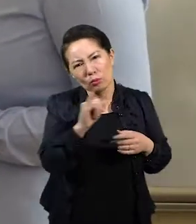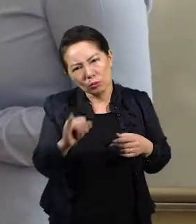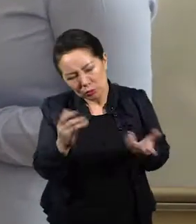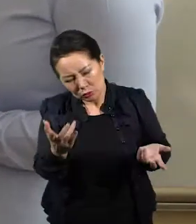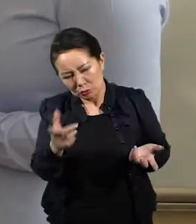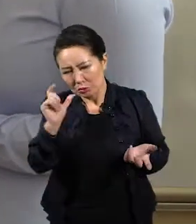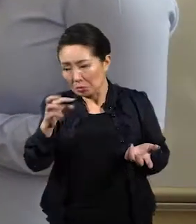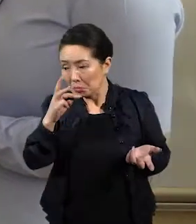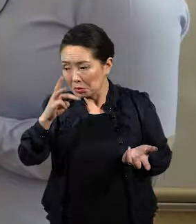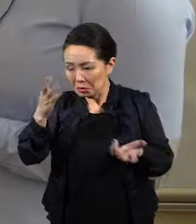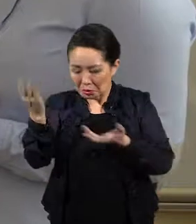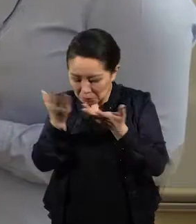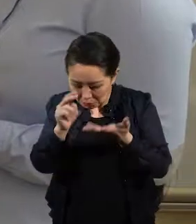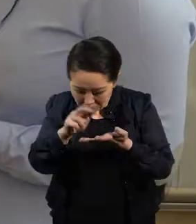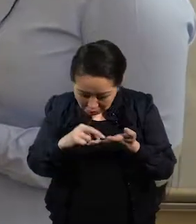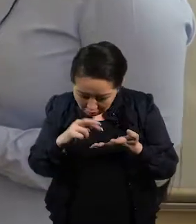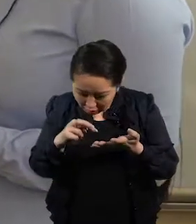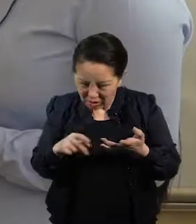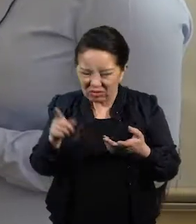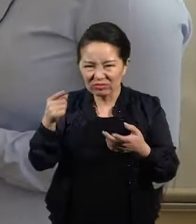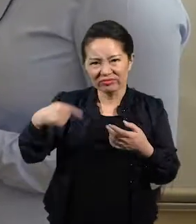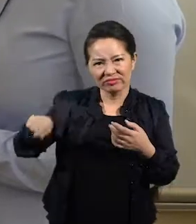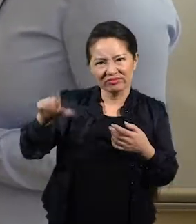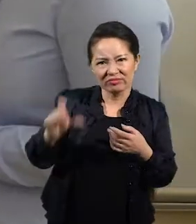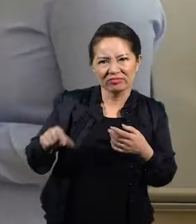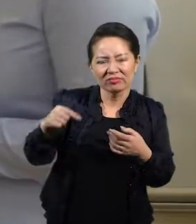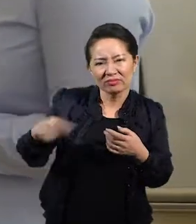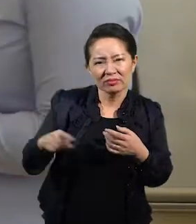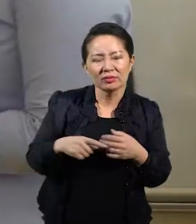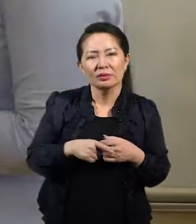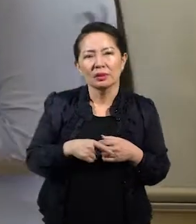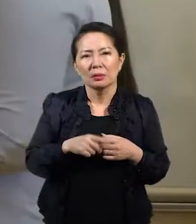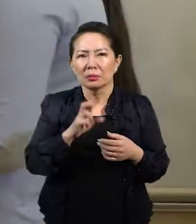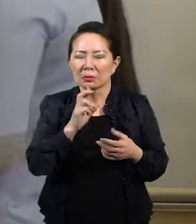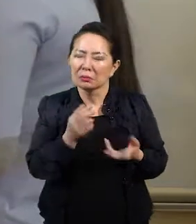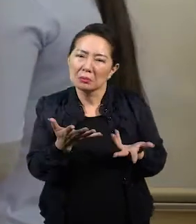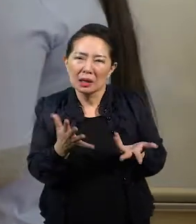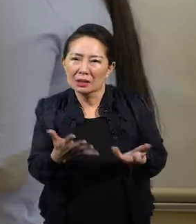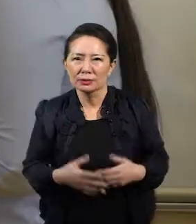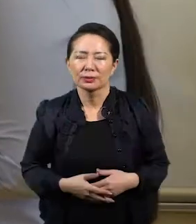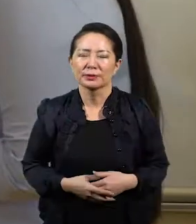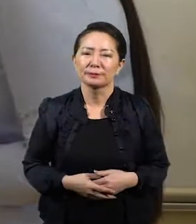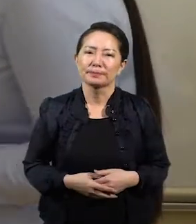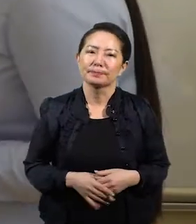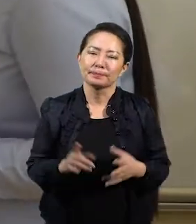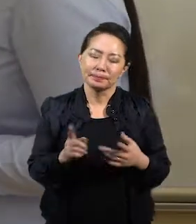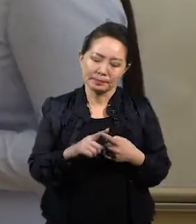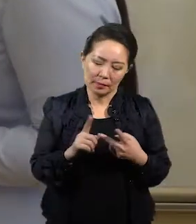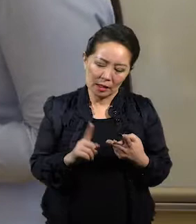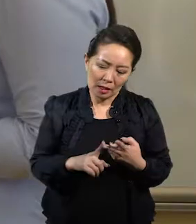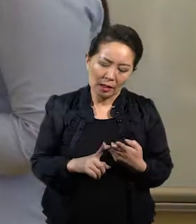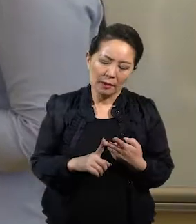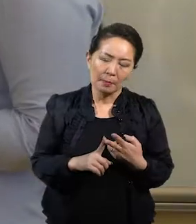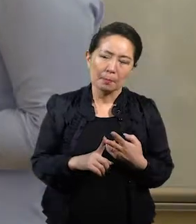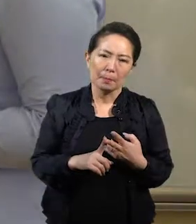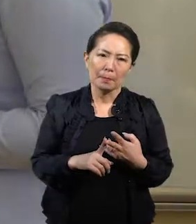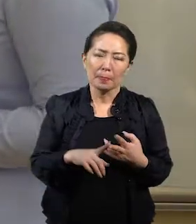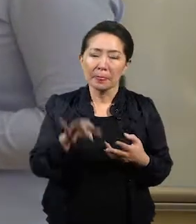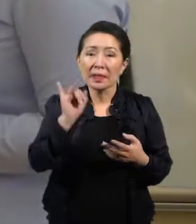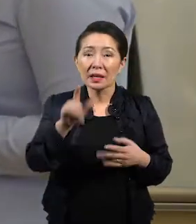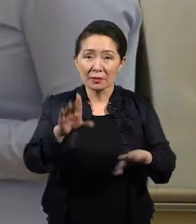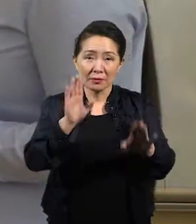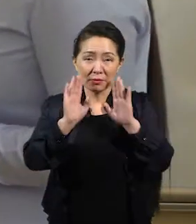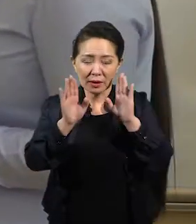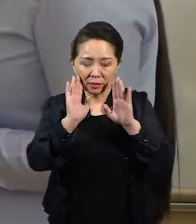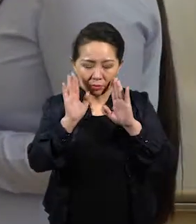хүмүүс болохоор тэр мэдээллийг уншичаад тэгээ өөрт нь болохоор ямар нэг юм зүйл тохиолдож магадгүй. Тэгээд бас нэг хэтэрхийх